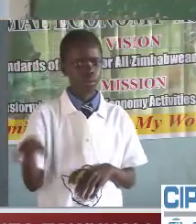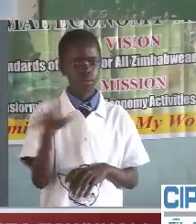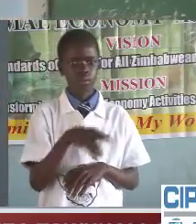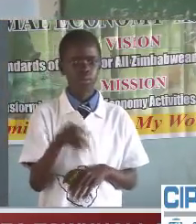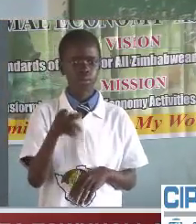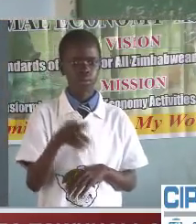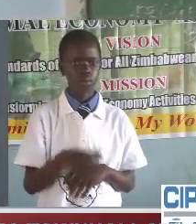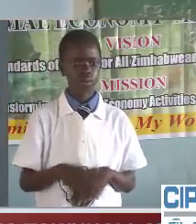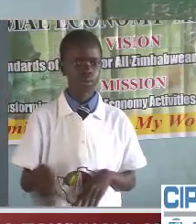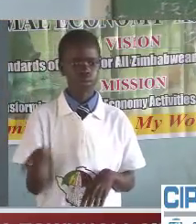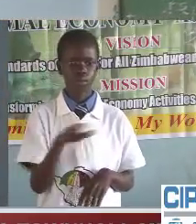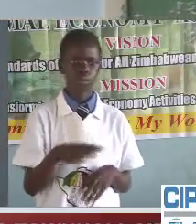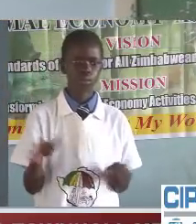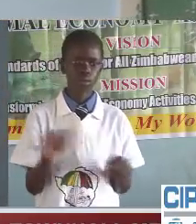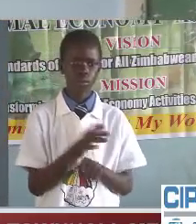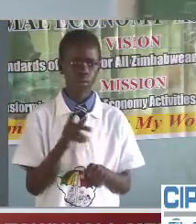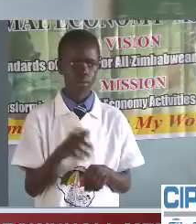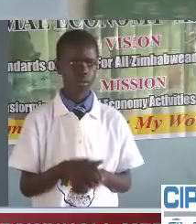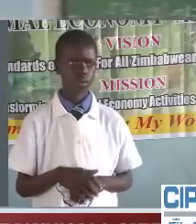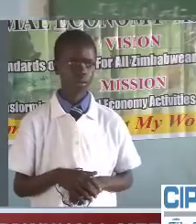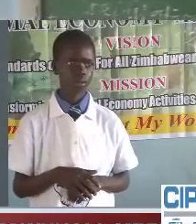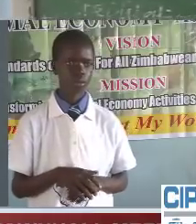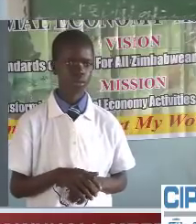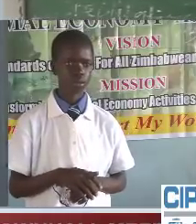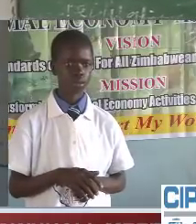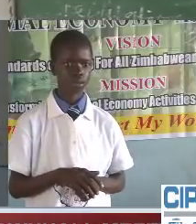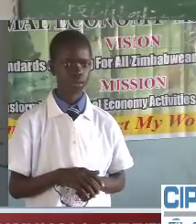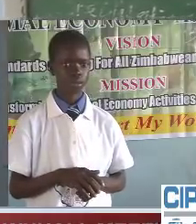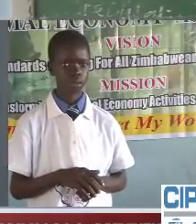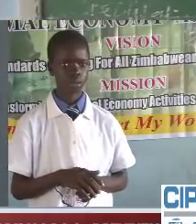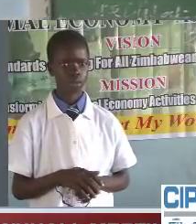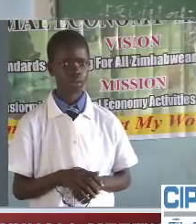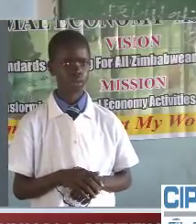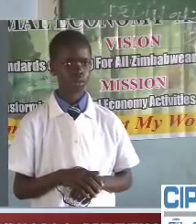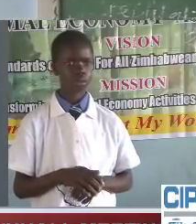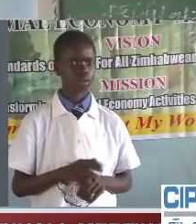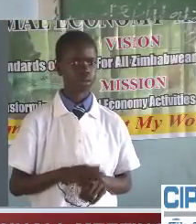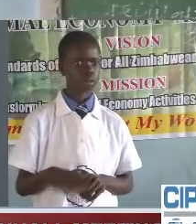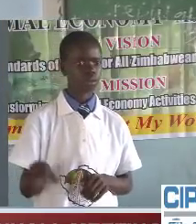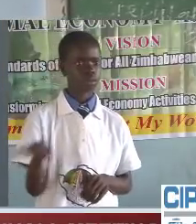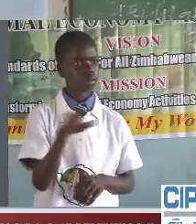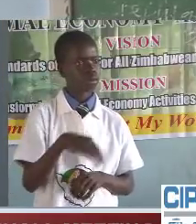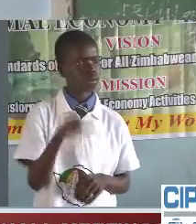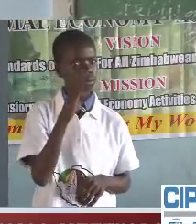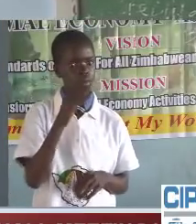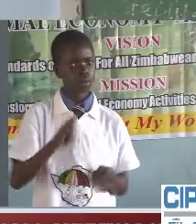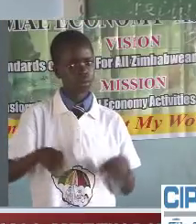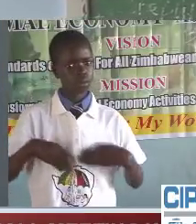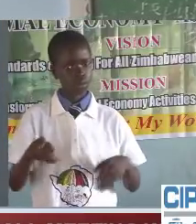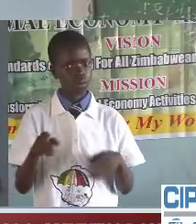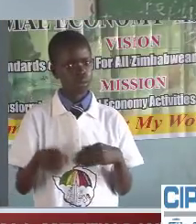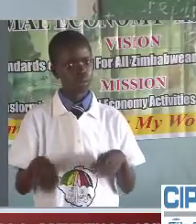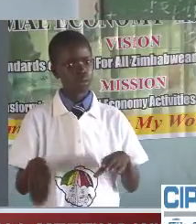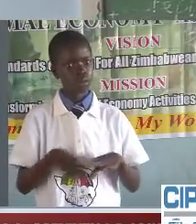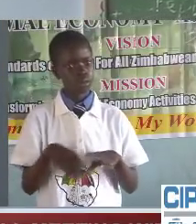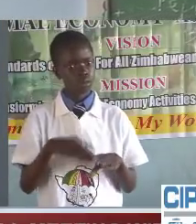organized ngadai tisina kubudai nayo, ngadai musiri pano. Saka ndizivai kuti vanhu vekuzichiya nyaya yazichiya tiri organized.